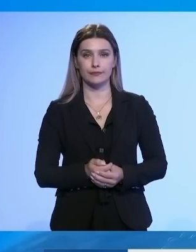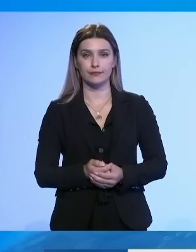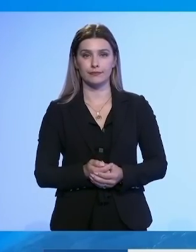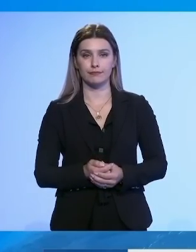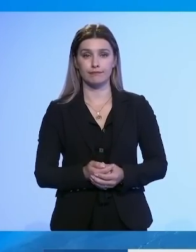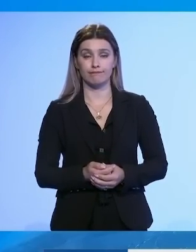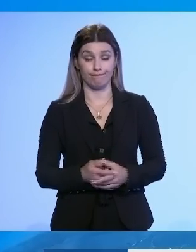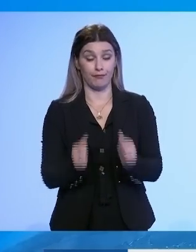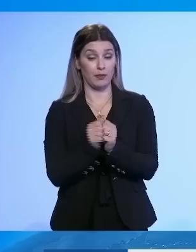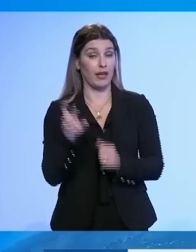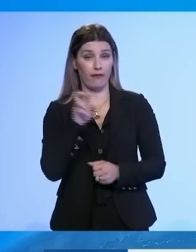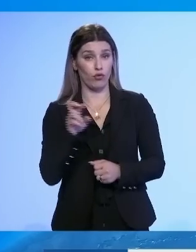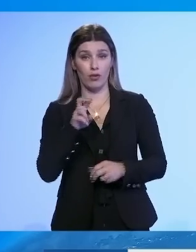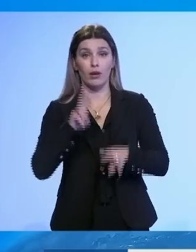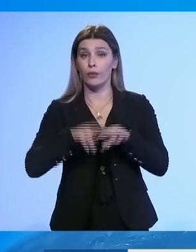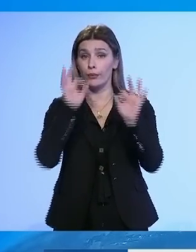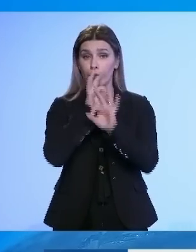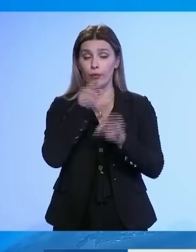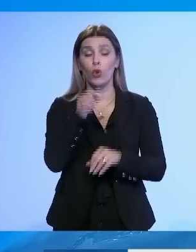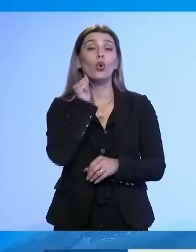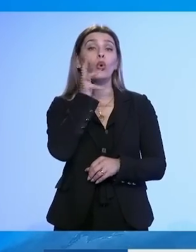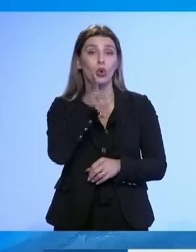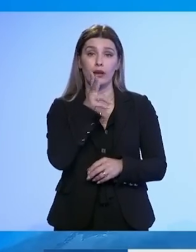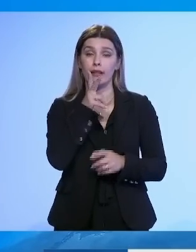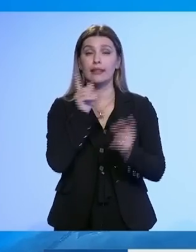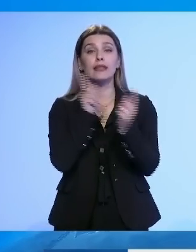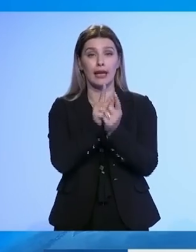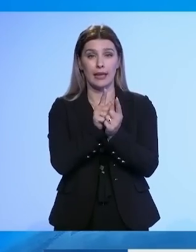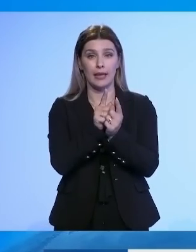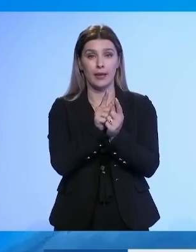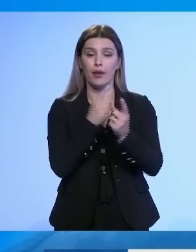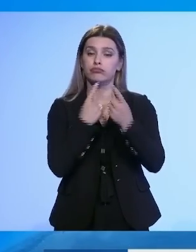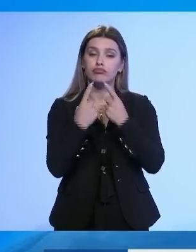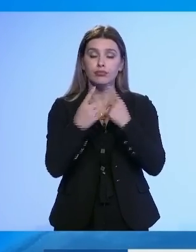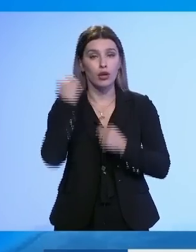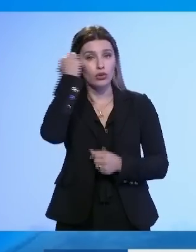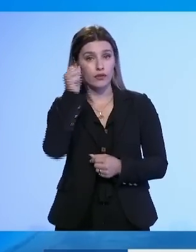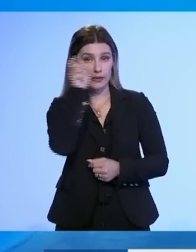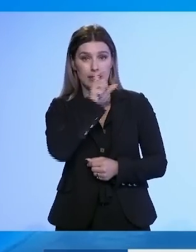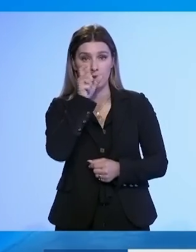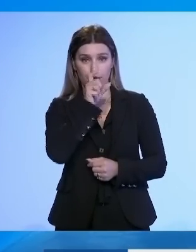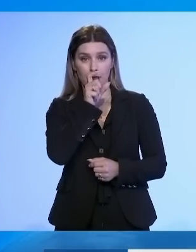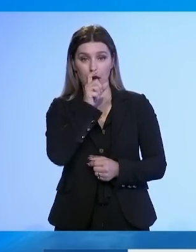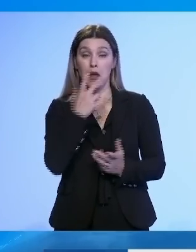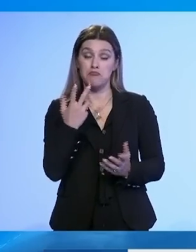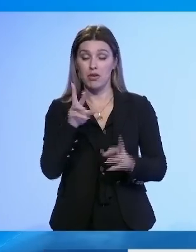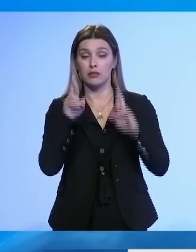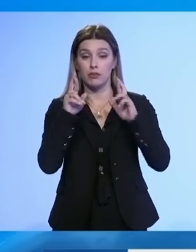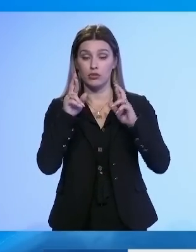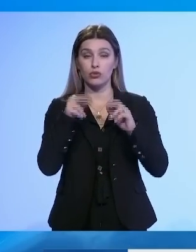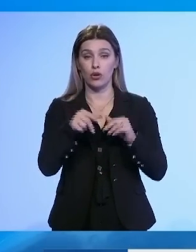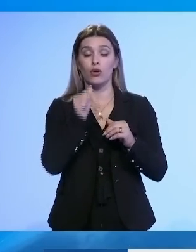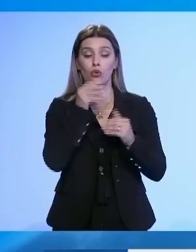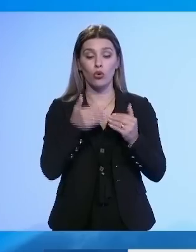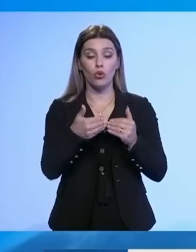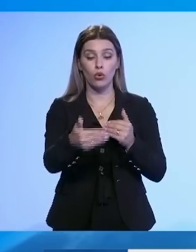Bashkimi Evropian akoma nuk ka datë për mbajtjen e takimit të krizës në mes të Kosovës dhe Serbisë, mirë po përshpresohet se deri te ky takim do